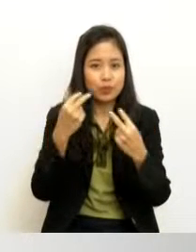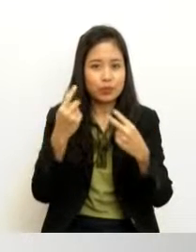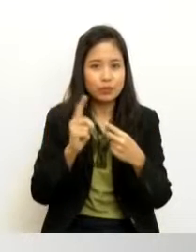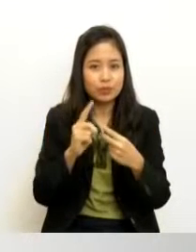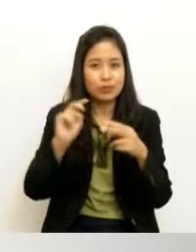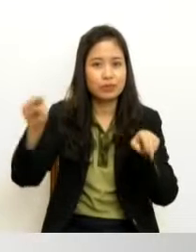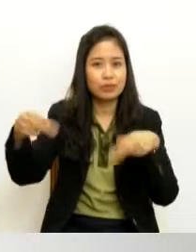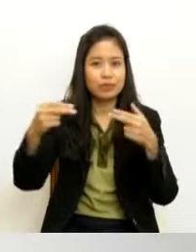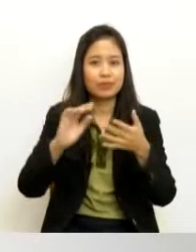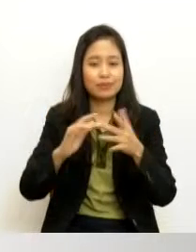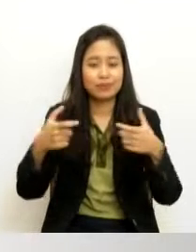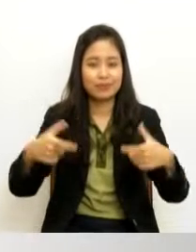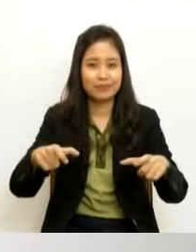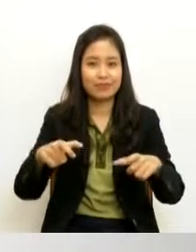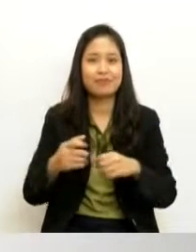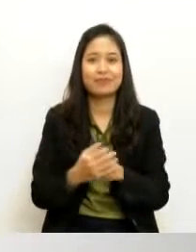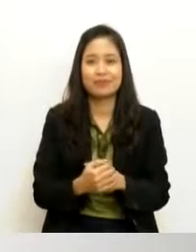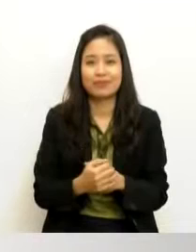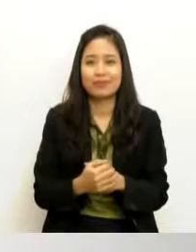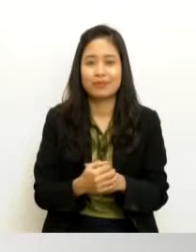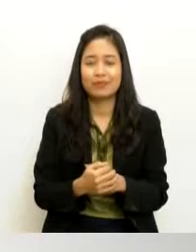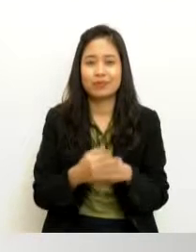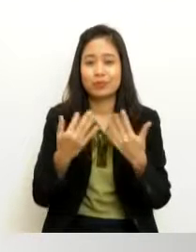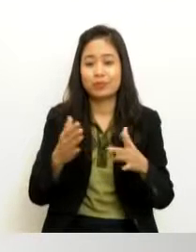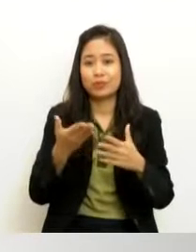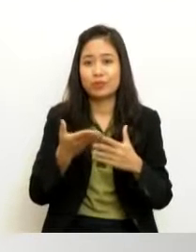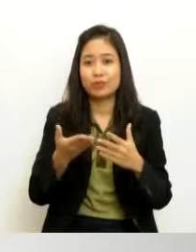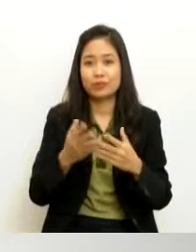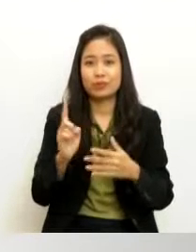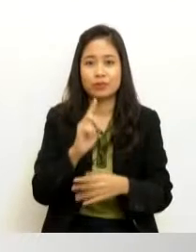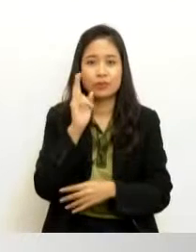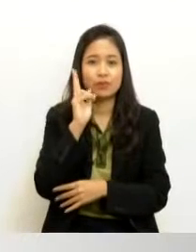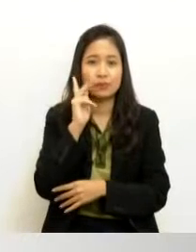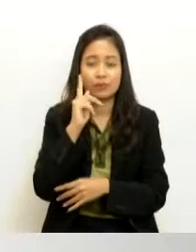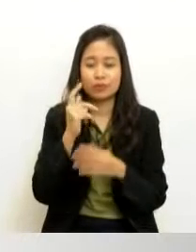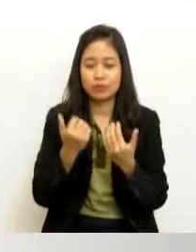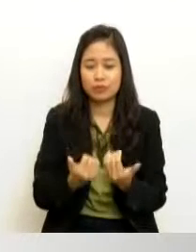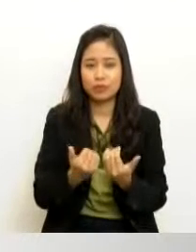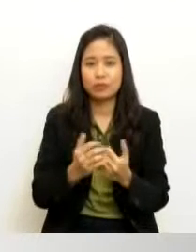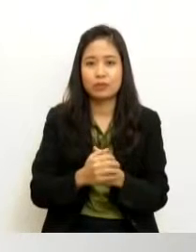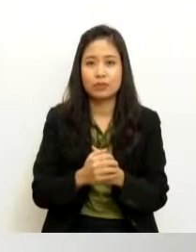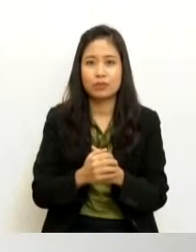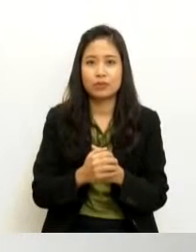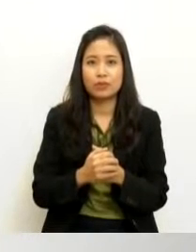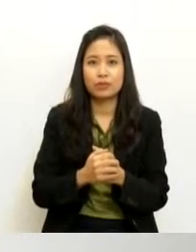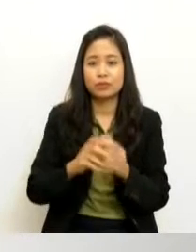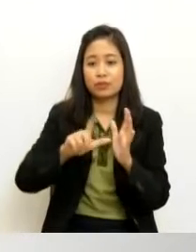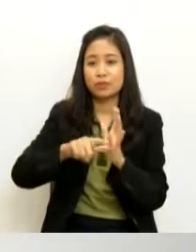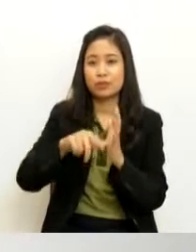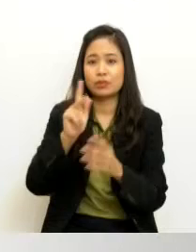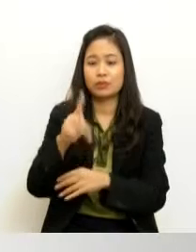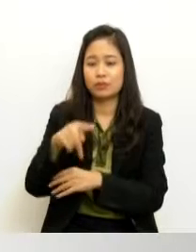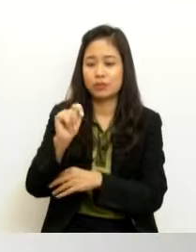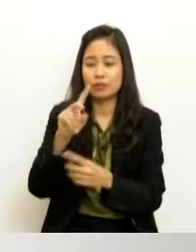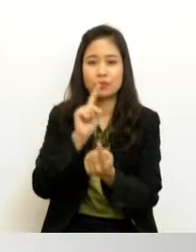วิดีโอของเราด้วยค่ะท่านผู้ชมคะในช่วงต่อไปของรายการผู้เช้าข่าวสปทนั้นนั่นคือช่วงเลขาธิการกปทพบเพื่อน